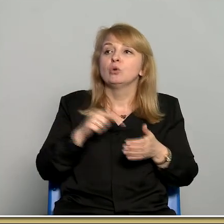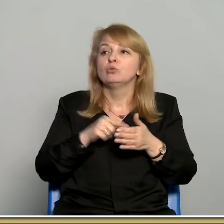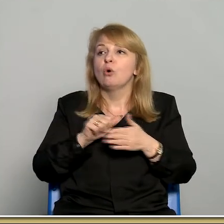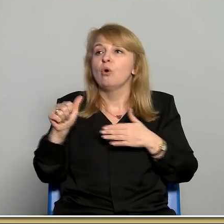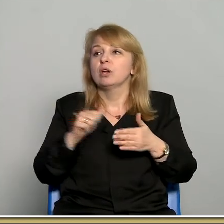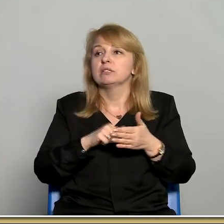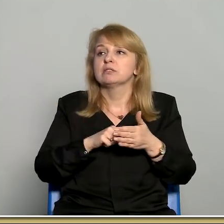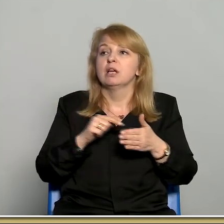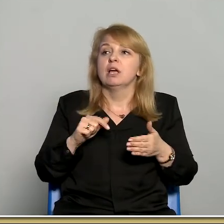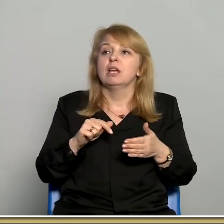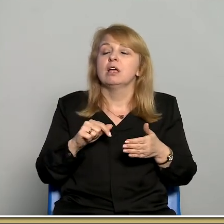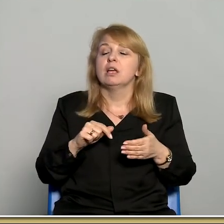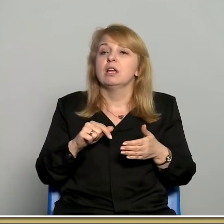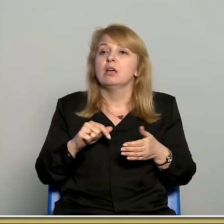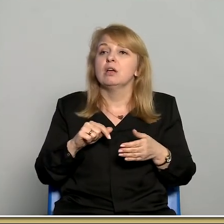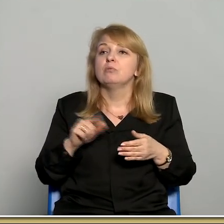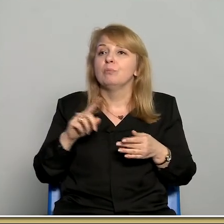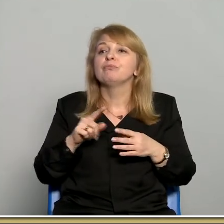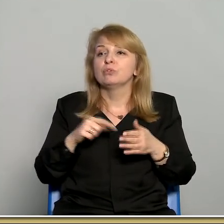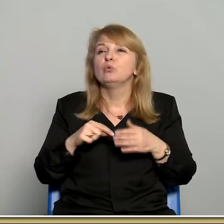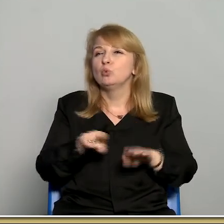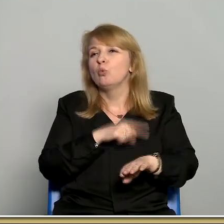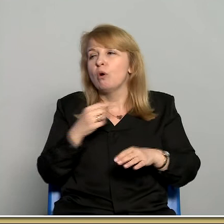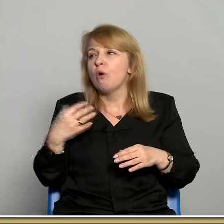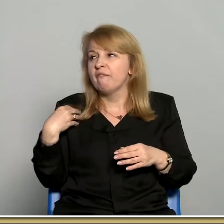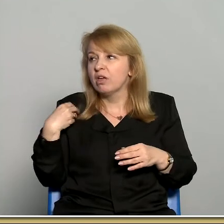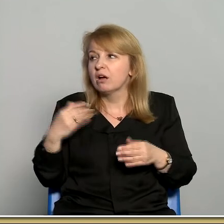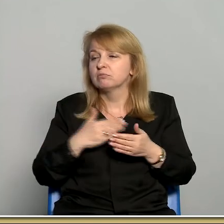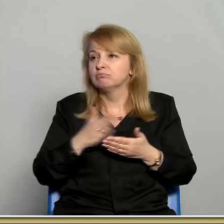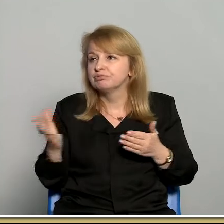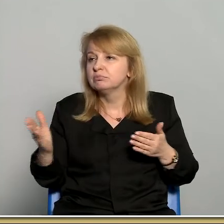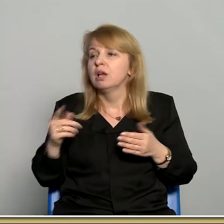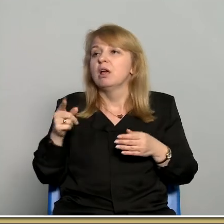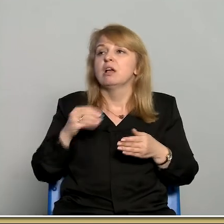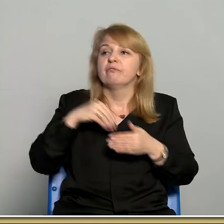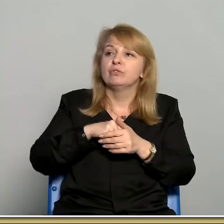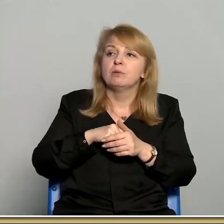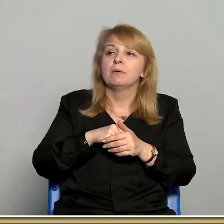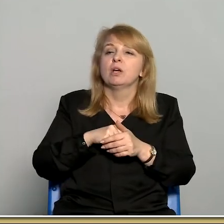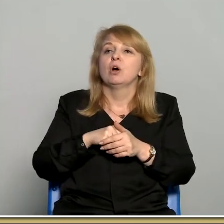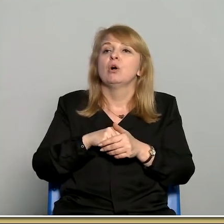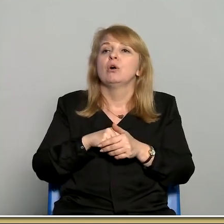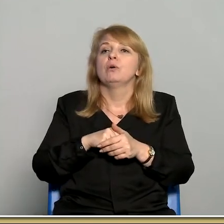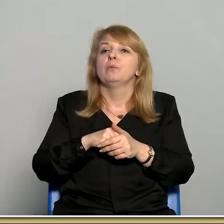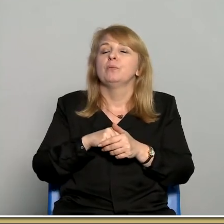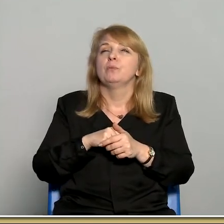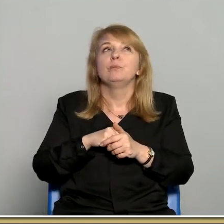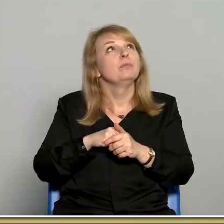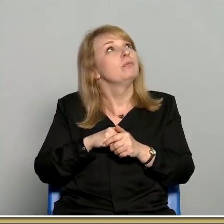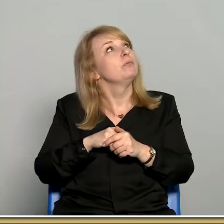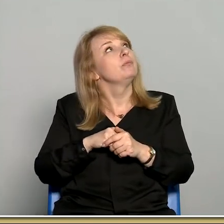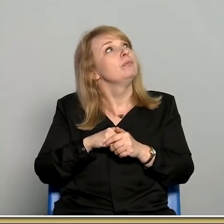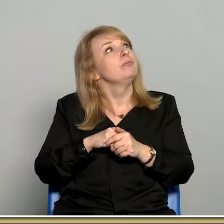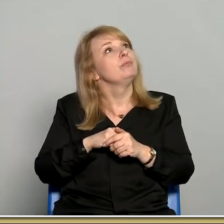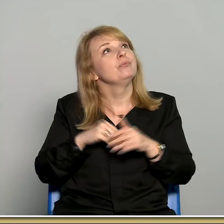3. Beneficjentami w tych przedsięwzięciach praktycznie rzecz biorąc, bez mała można powiedzieć, są wszyscy